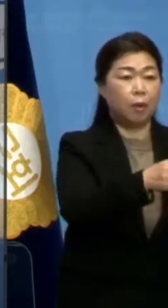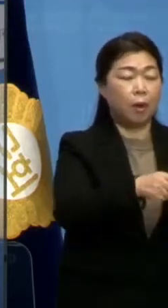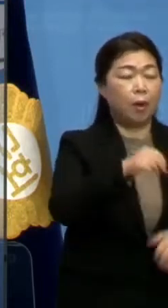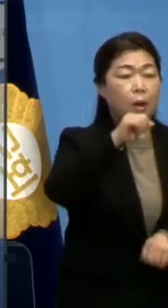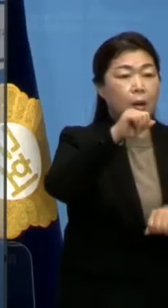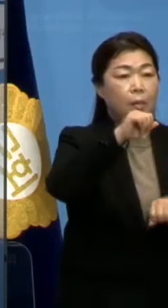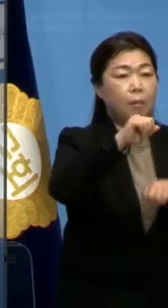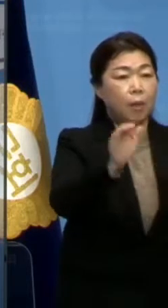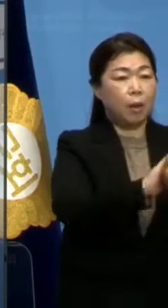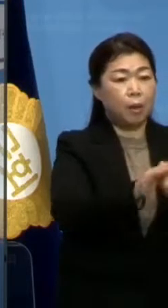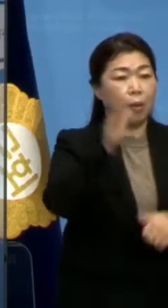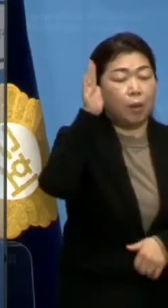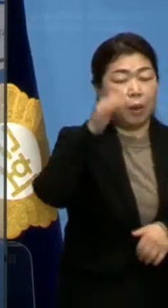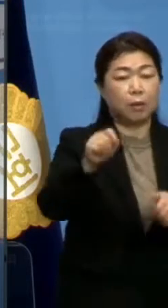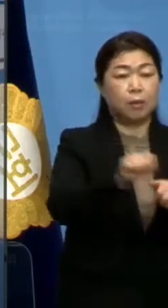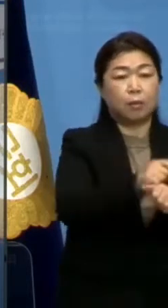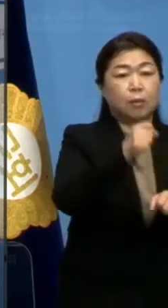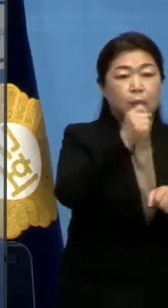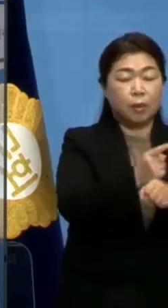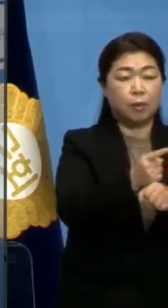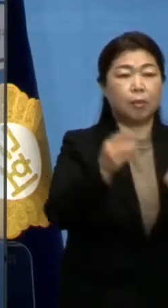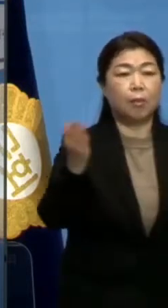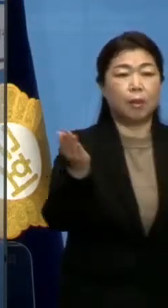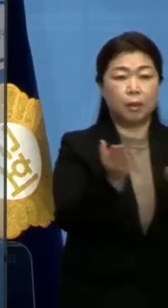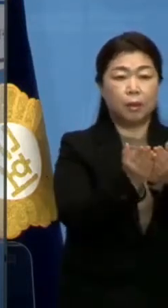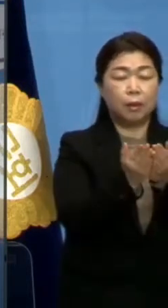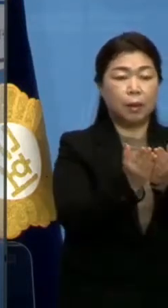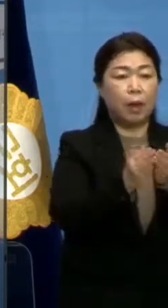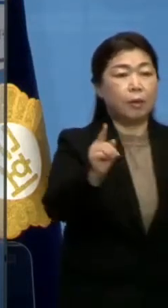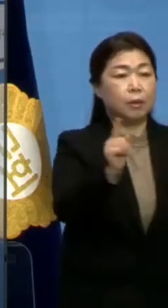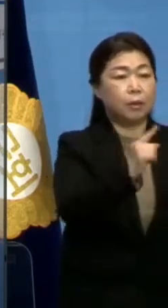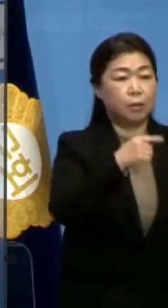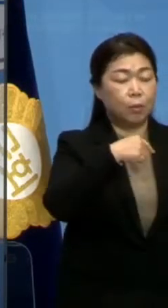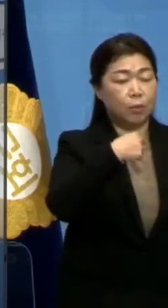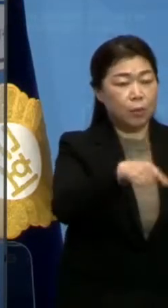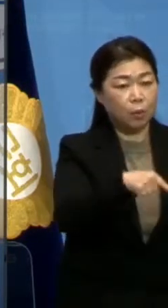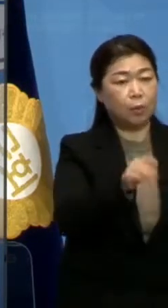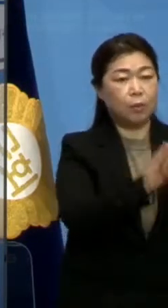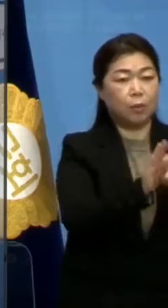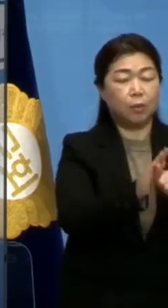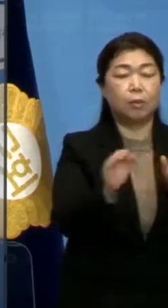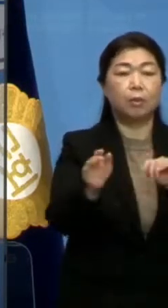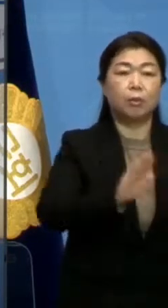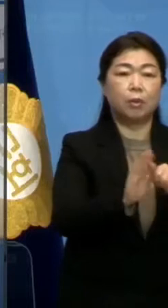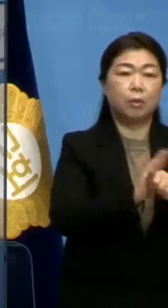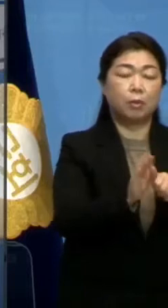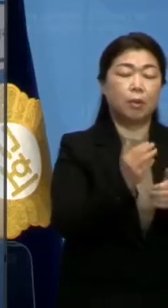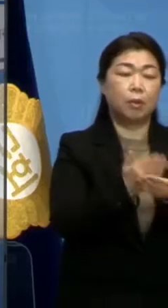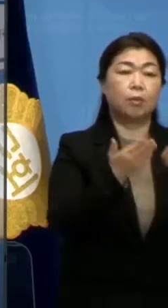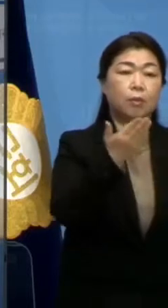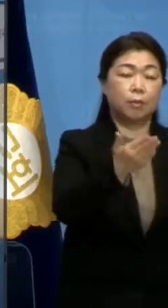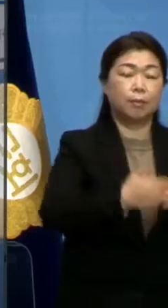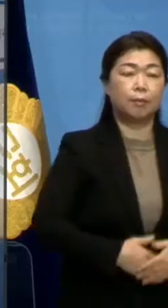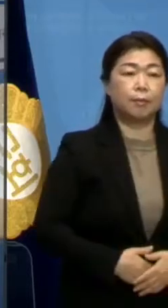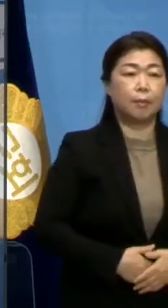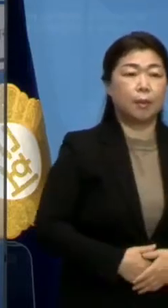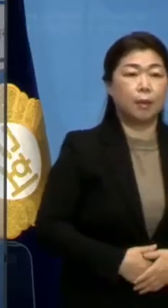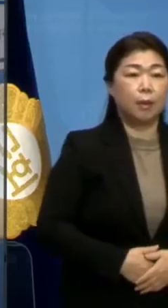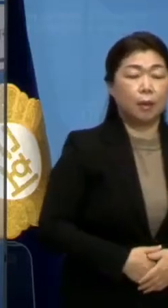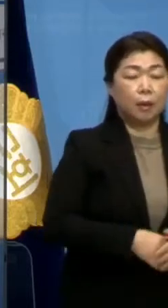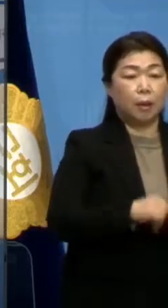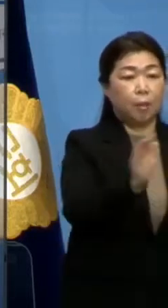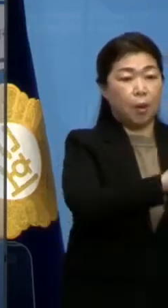특화된 지도 서비스를 제공하여 반려동물과 에 동행인 편하도록 만들겠습니다 방